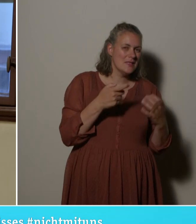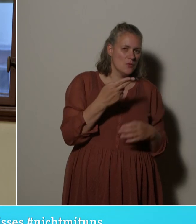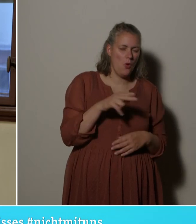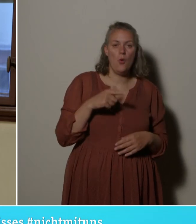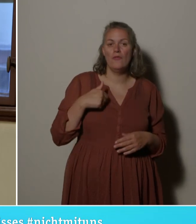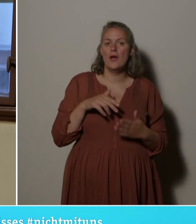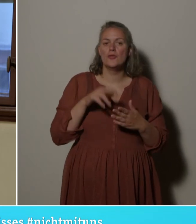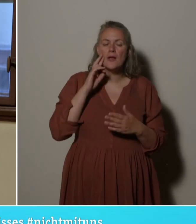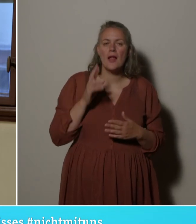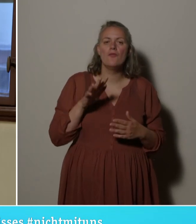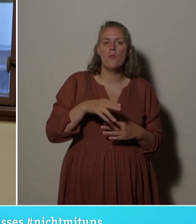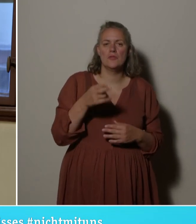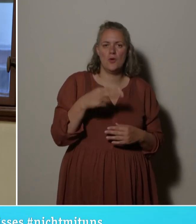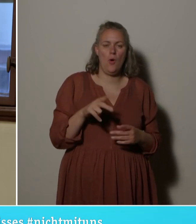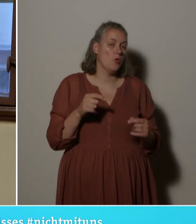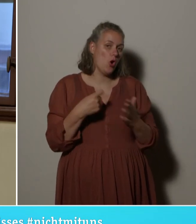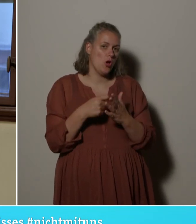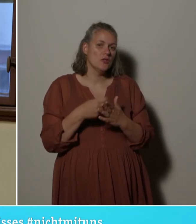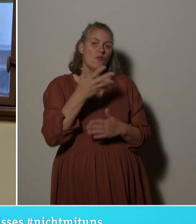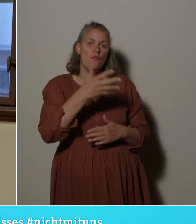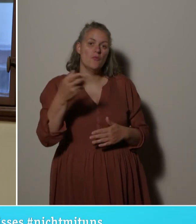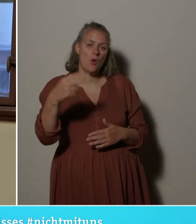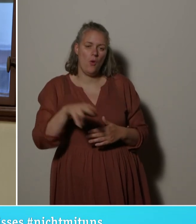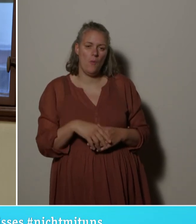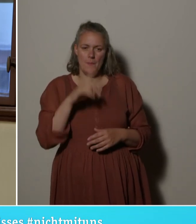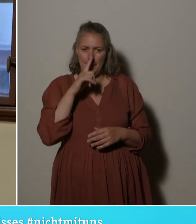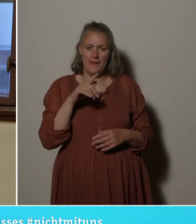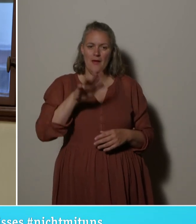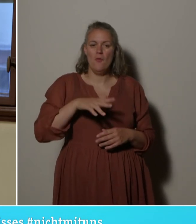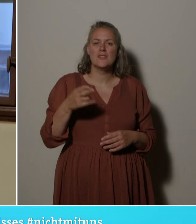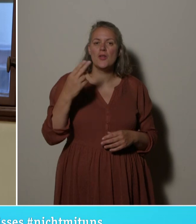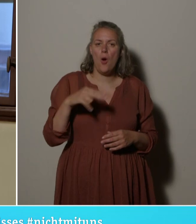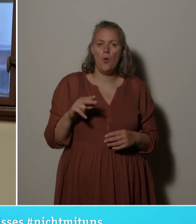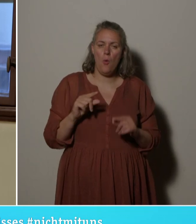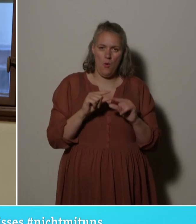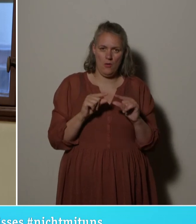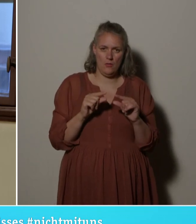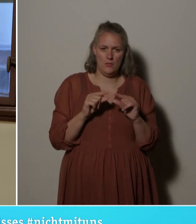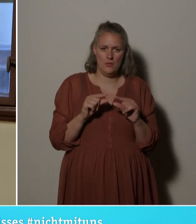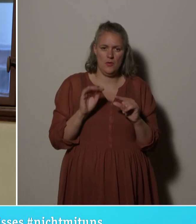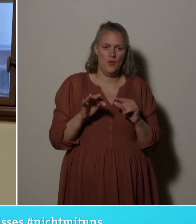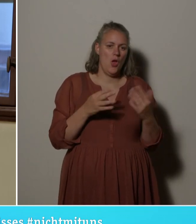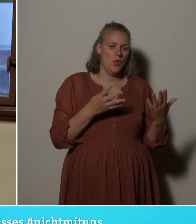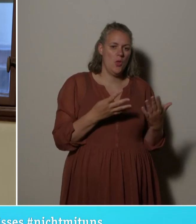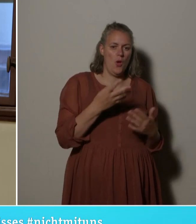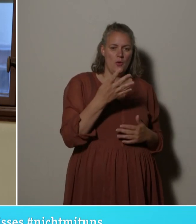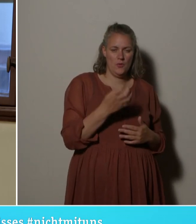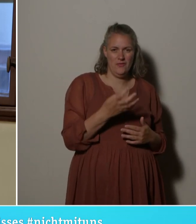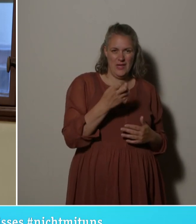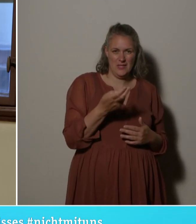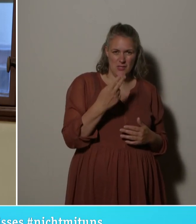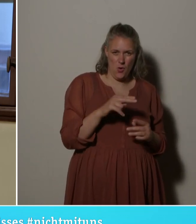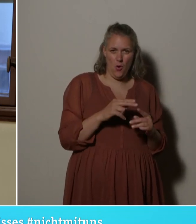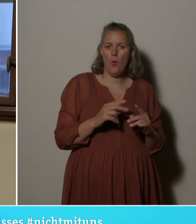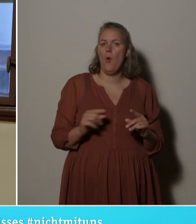15 Euro, kostet dann also 55 Euro. Wenn wir diese 15 Euro nehmen und auf dieses 49 Euro